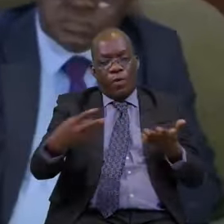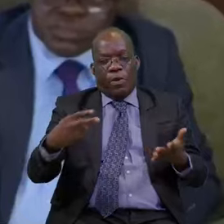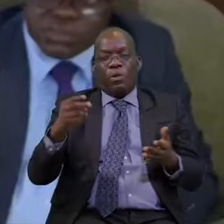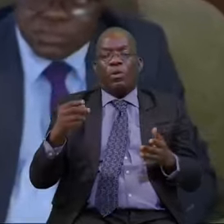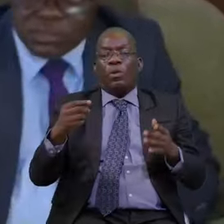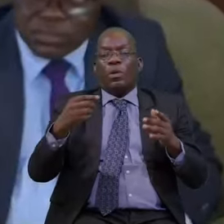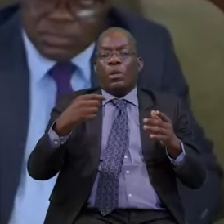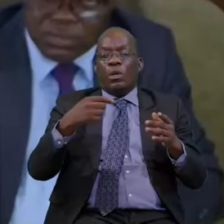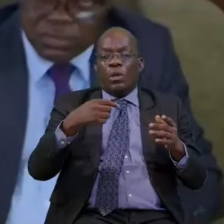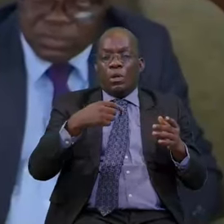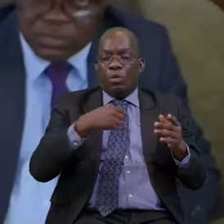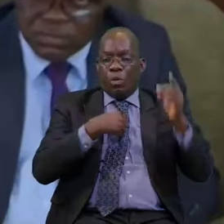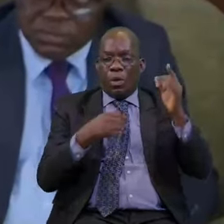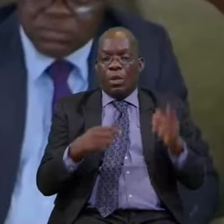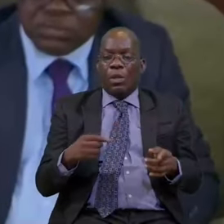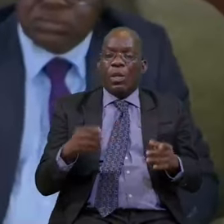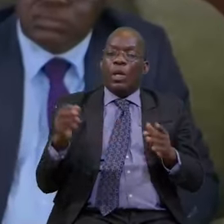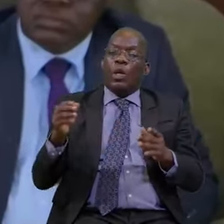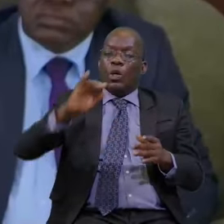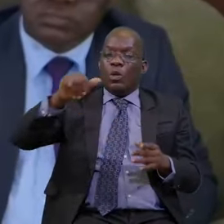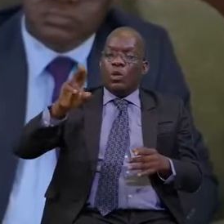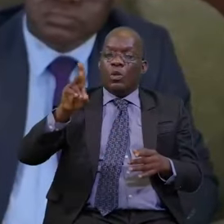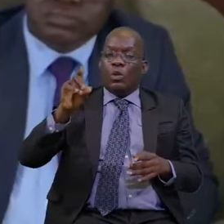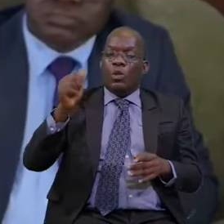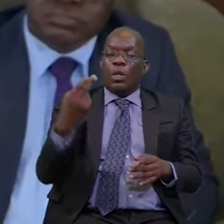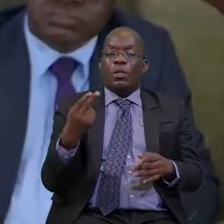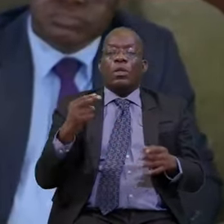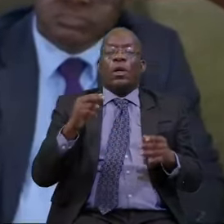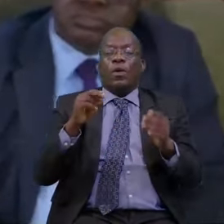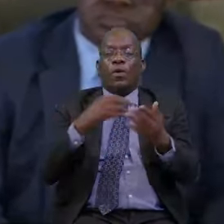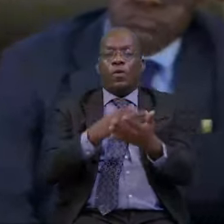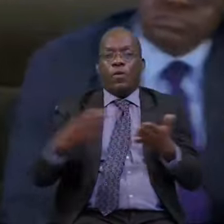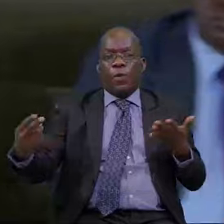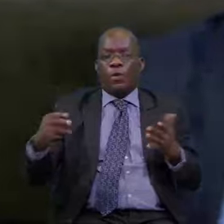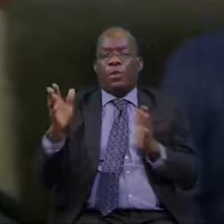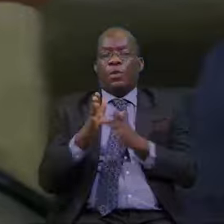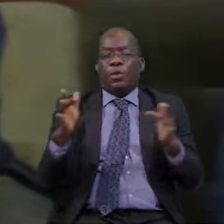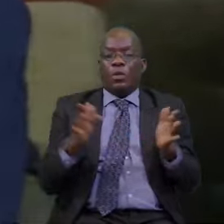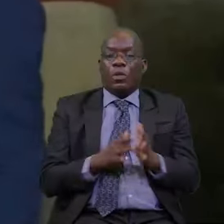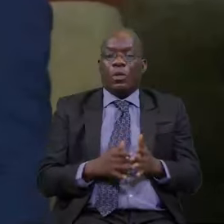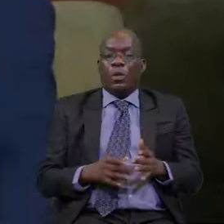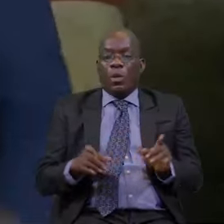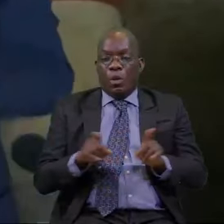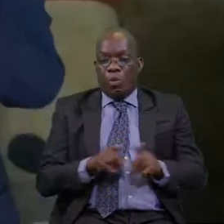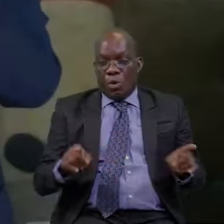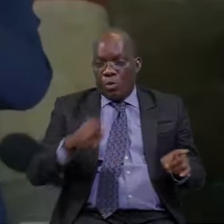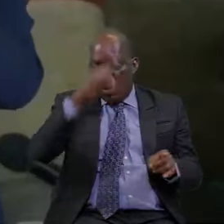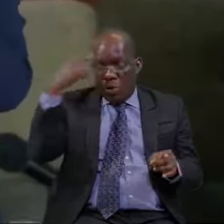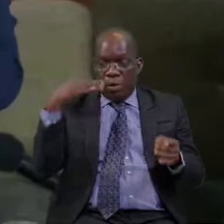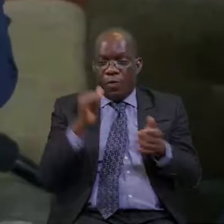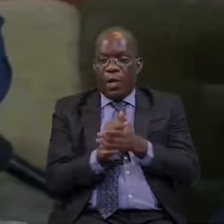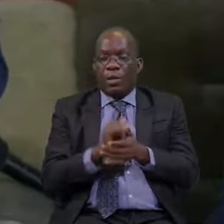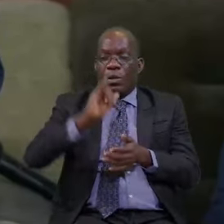déçu. Judas Iscariot a déçu Jésus. Mais tout de même, à cause d'un